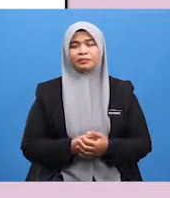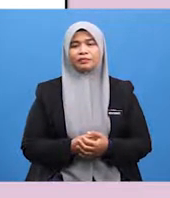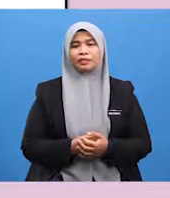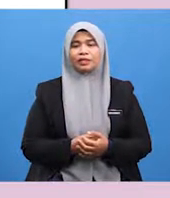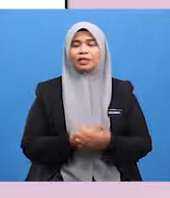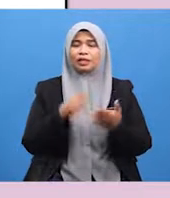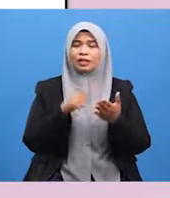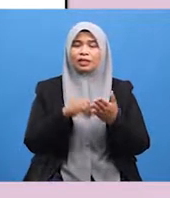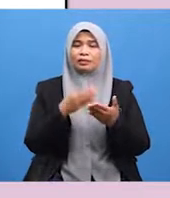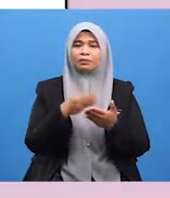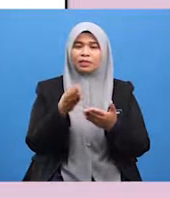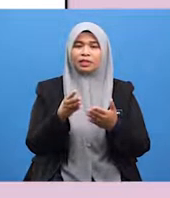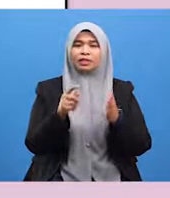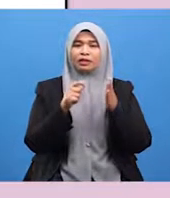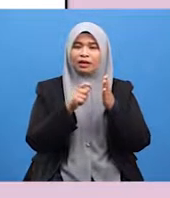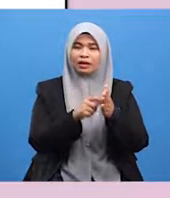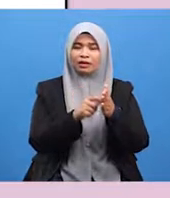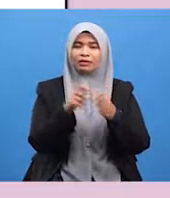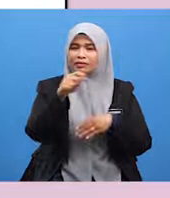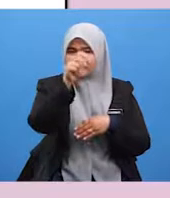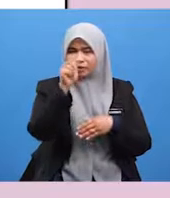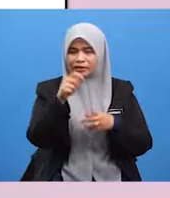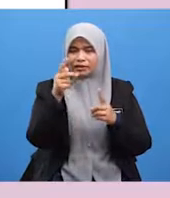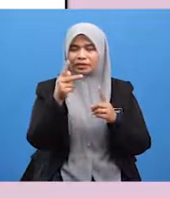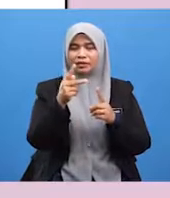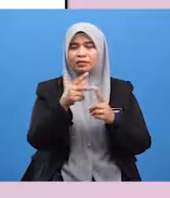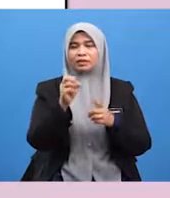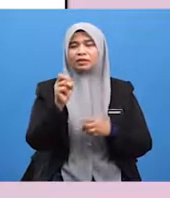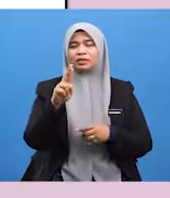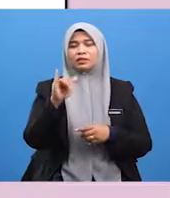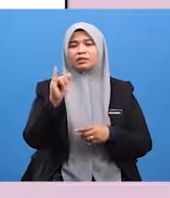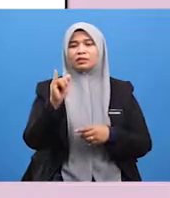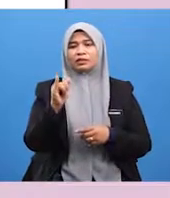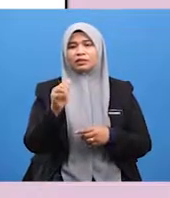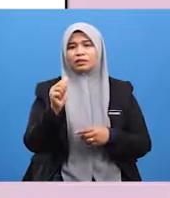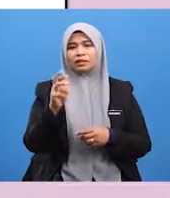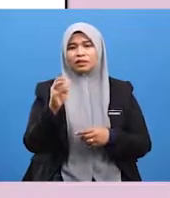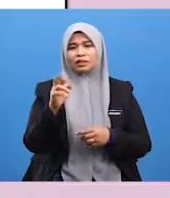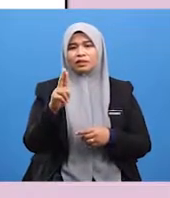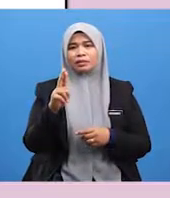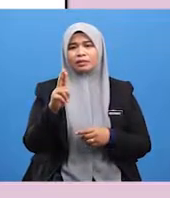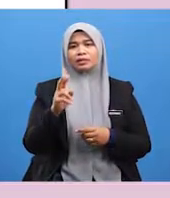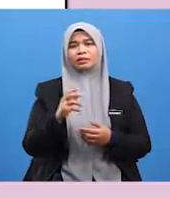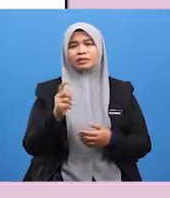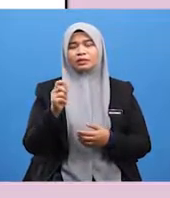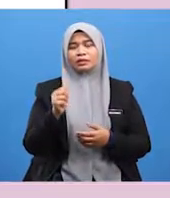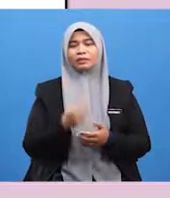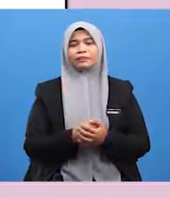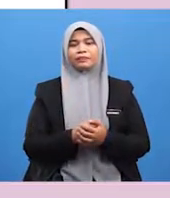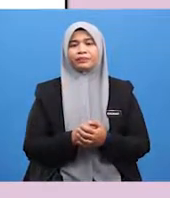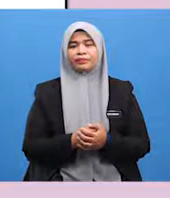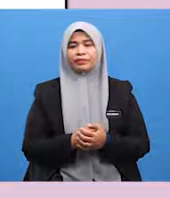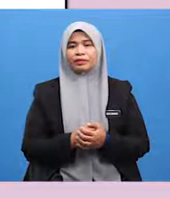Dan ini memberi tanda tanya kepada Seri Amirta sehingga dilihat dapat mematahkan serangan Siam.